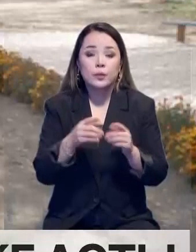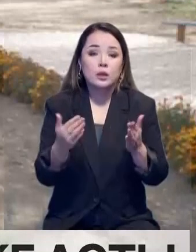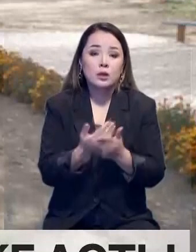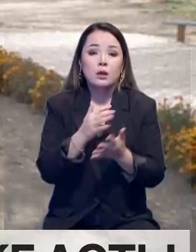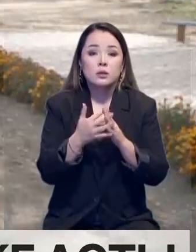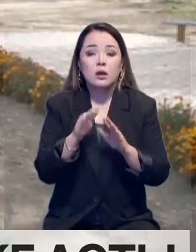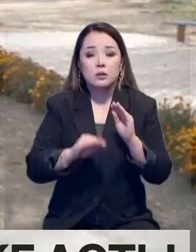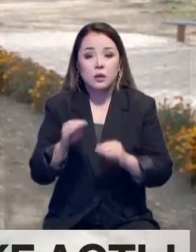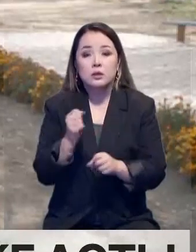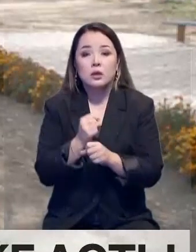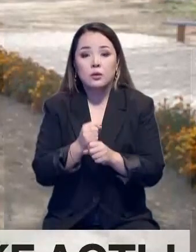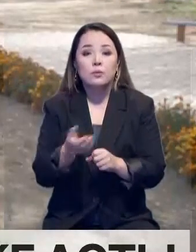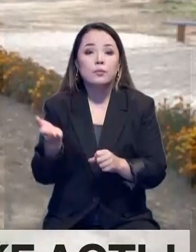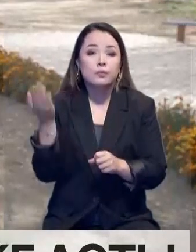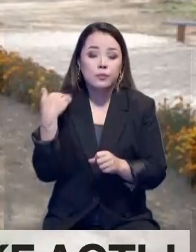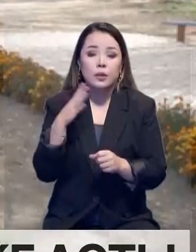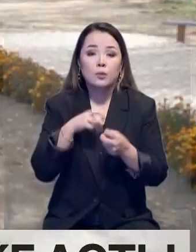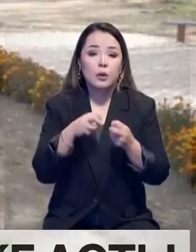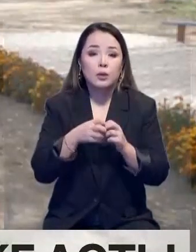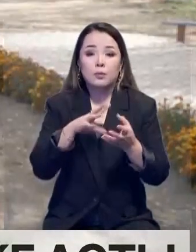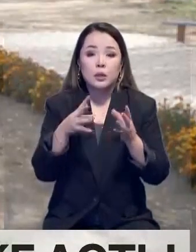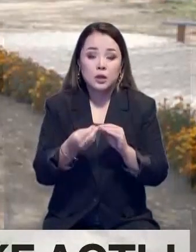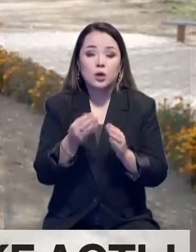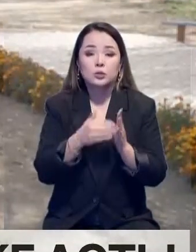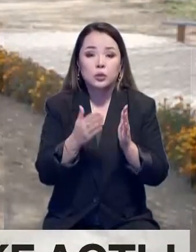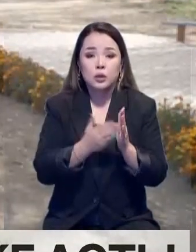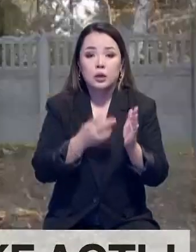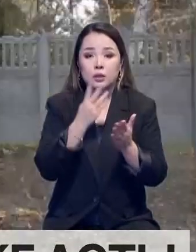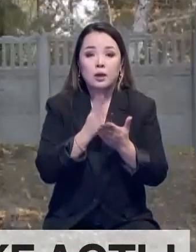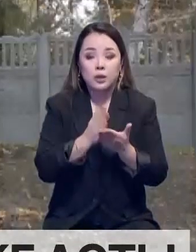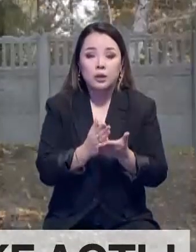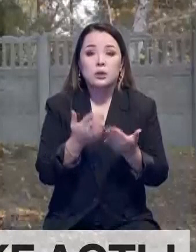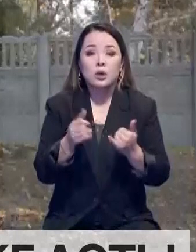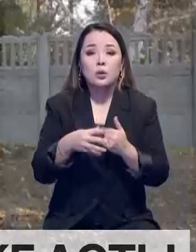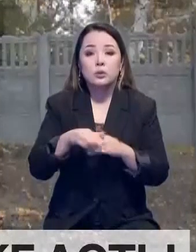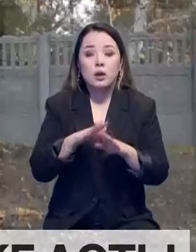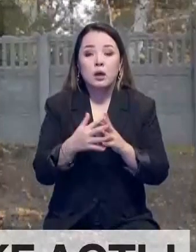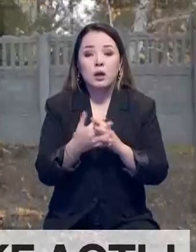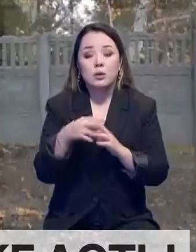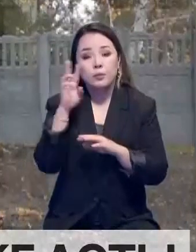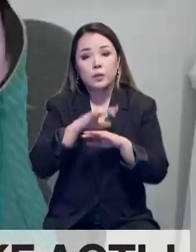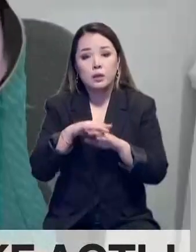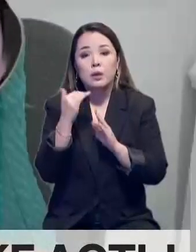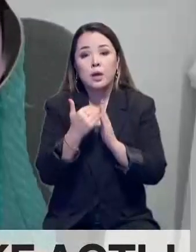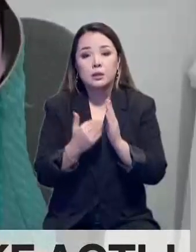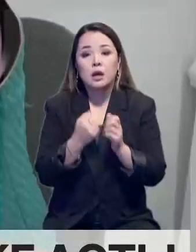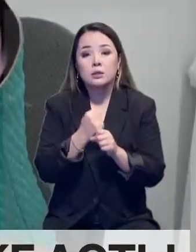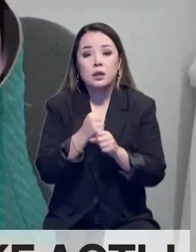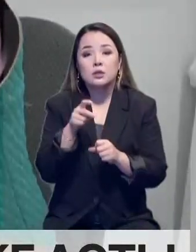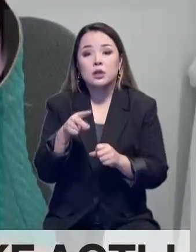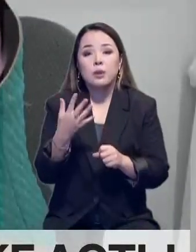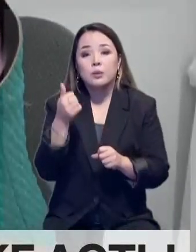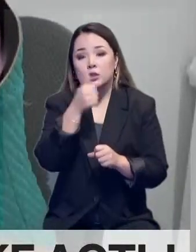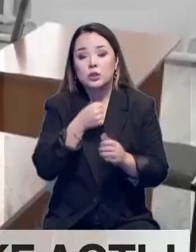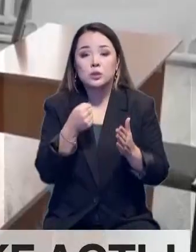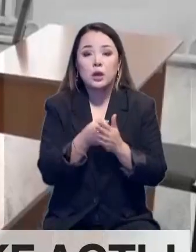шықты. Бүкіл бұрынғы болған проблемаларымыз қазір жойылды, айтуға болады. Өңірде ауыл ел бесігі бағдарламасы бойынша